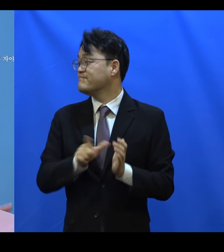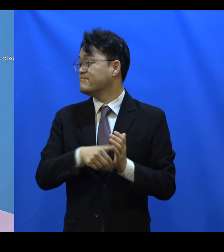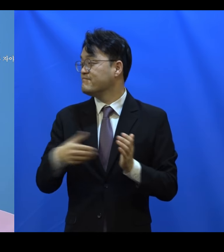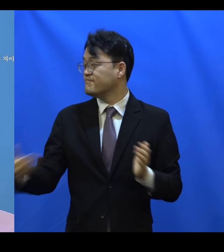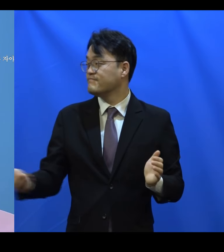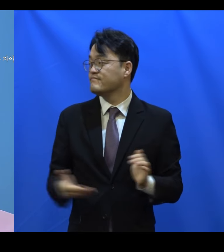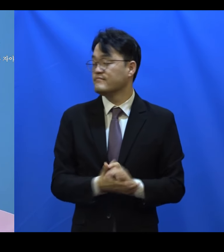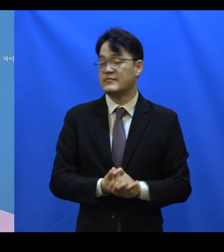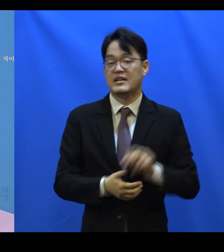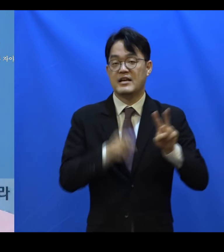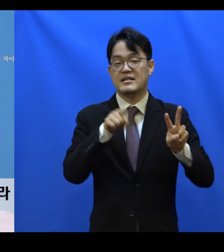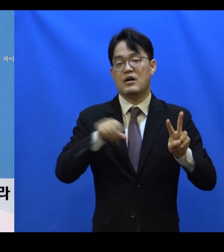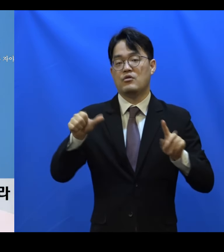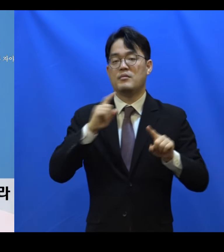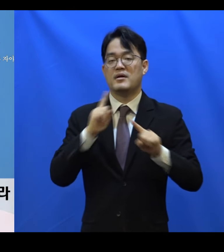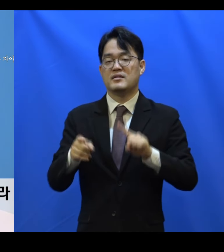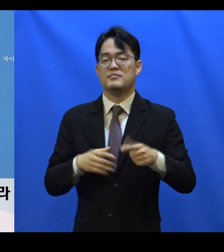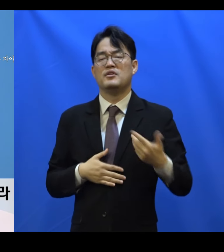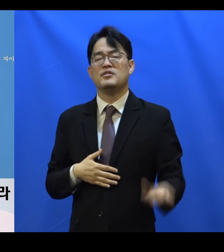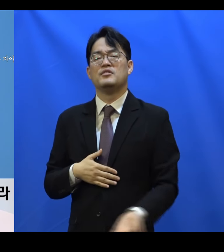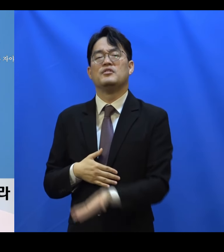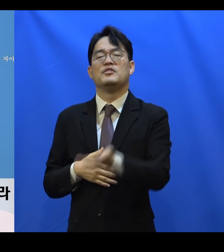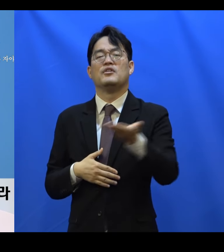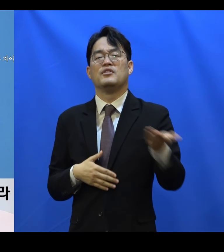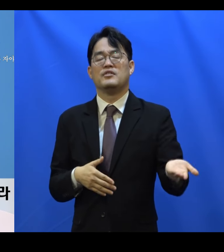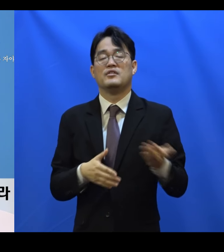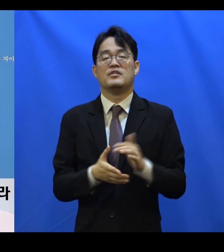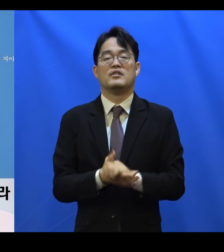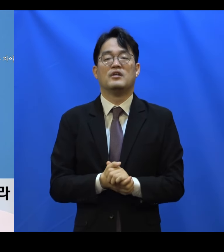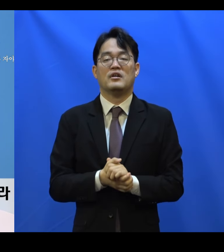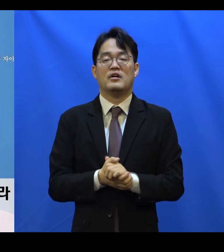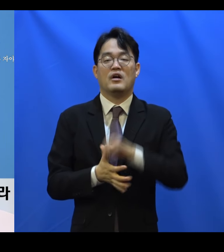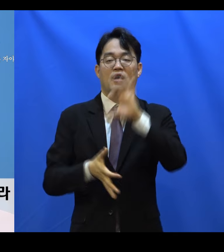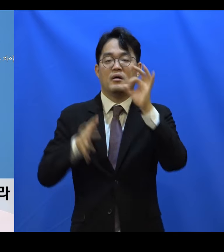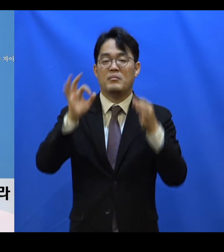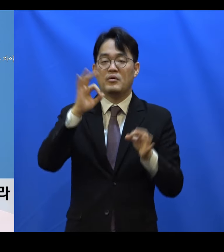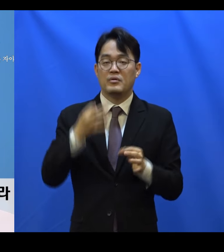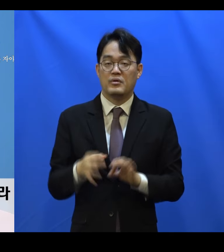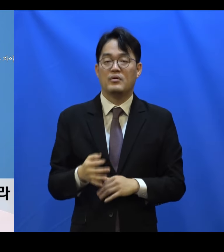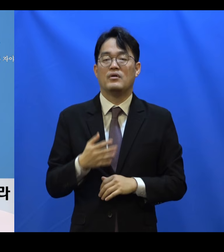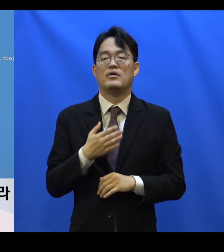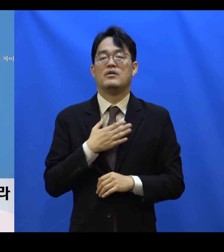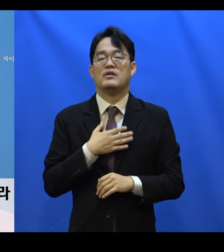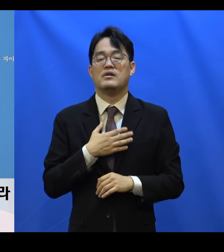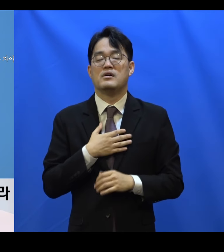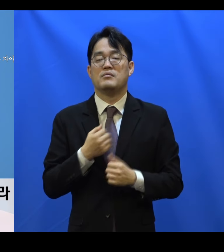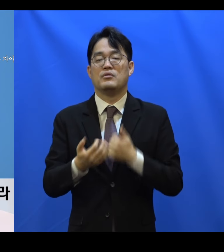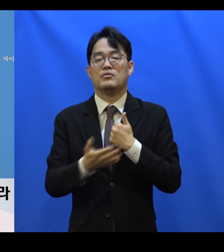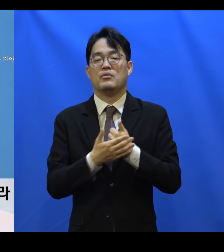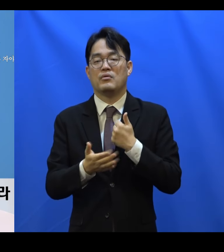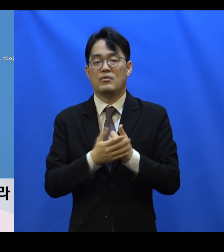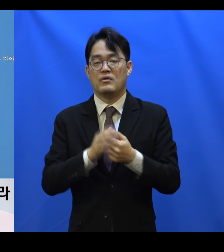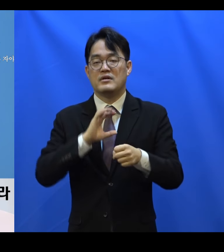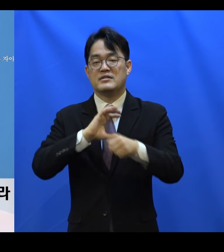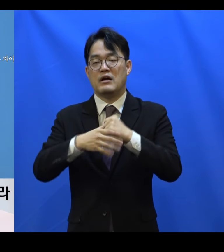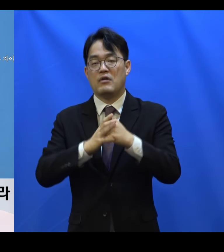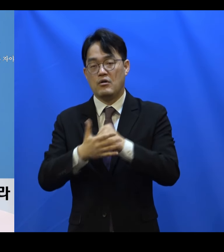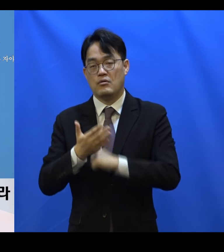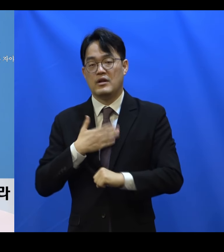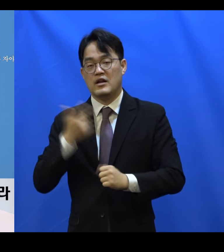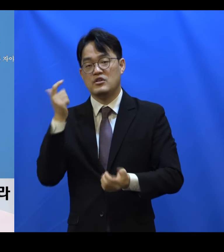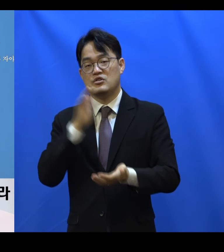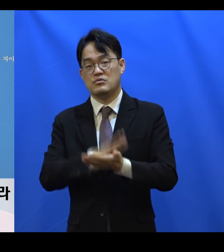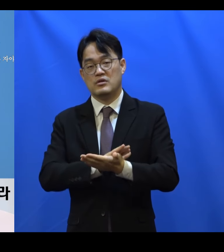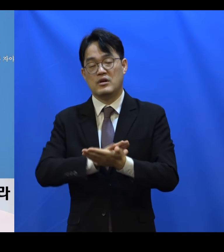자, 5절. 너희는 금포도로 내 힘을 돋고 사과로 나를 시원하게 하라. 내가 사랑함으로 병이 생겼습니다.